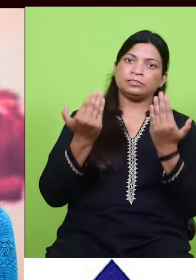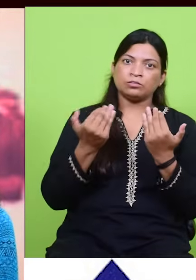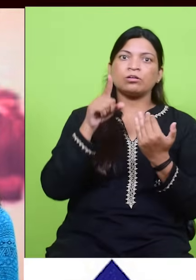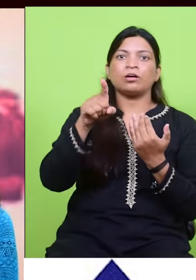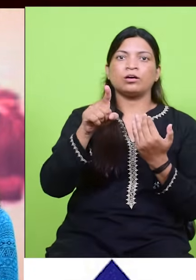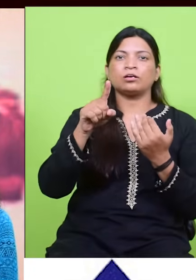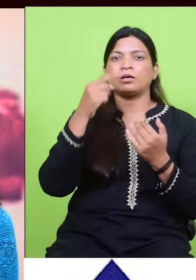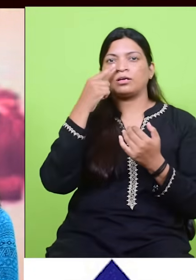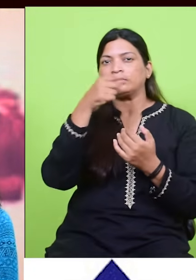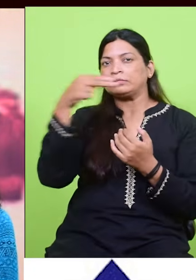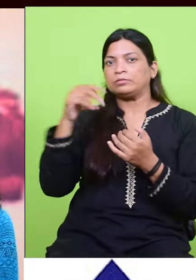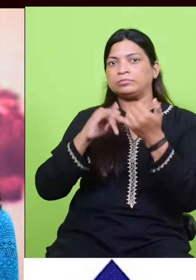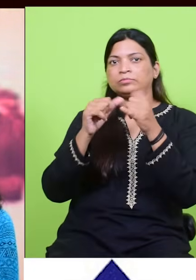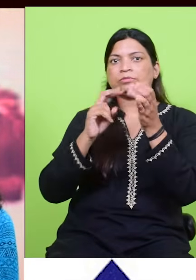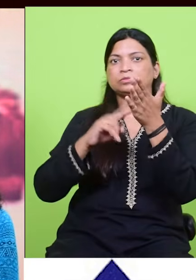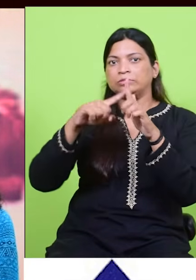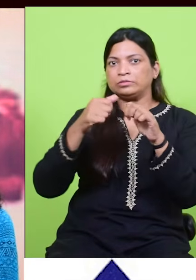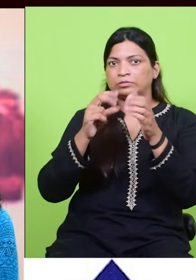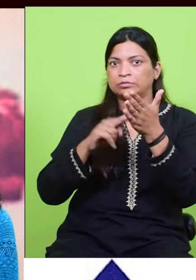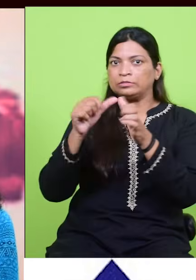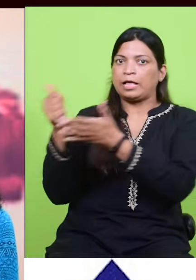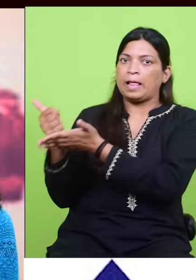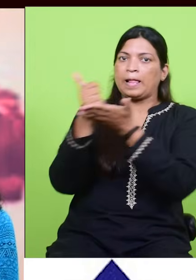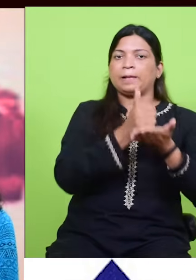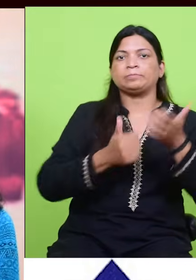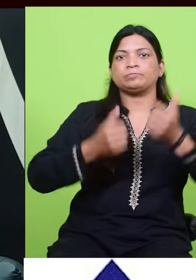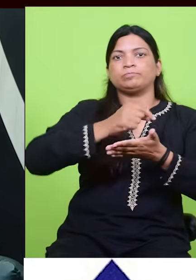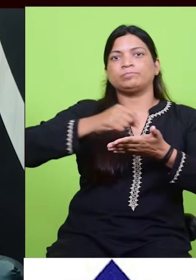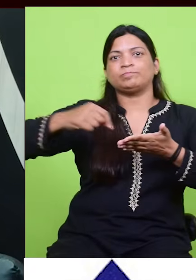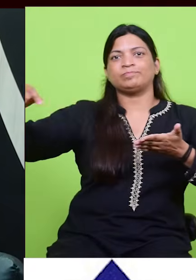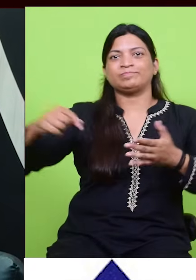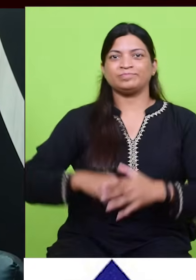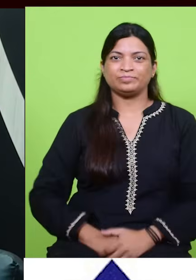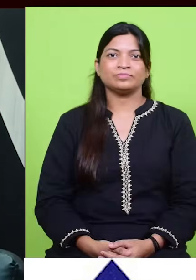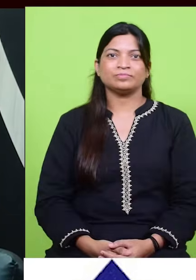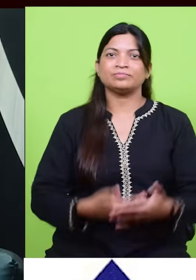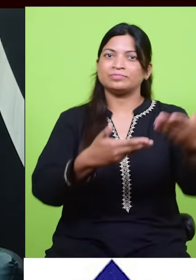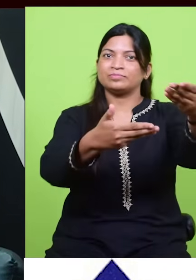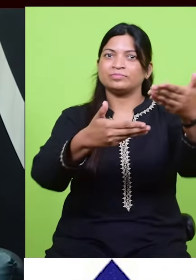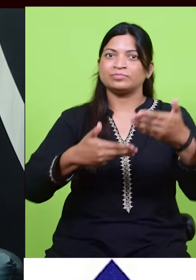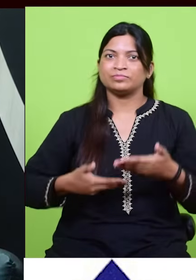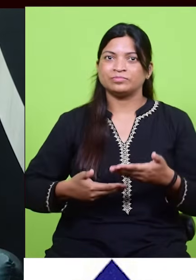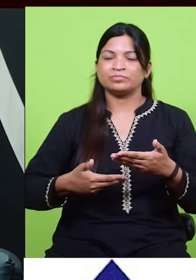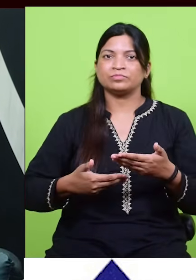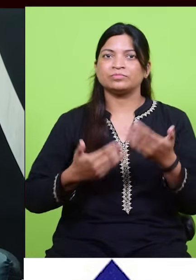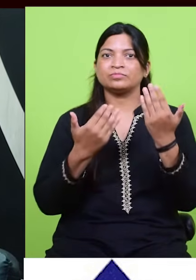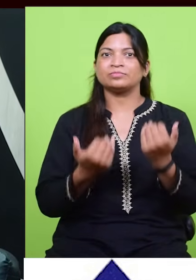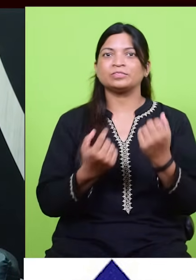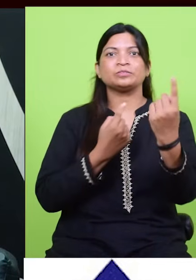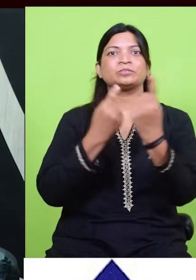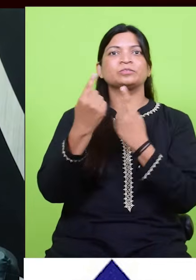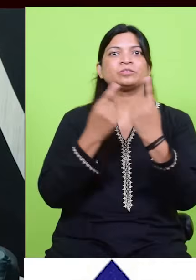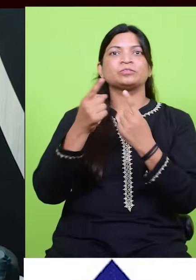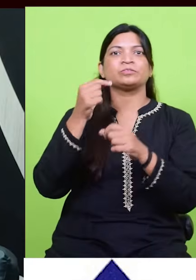फ्रेंड है, छोटी क्लास की है, उसने इसका पूरा पेपर लिखा था। आइए अब बात करते हैं गुरदीप